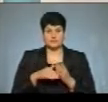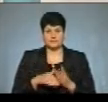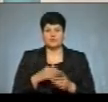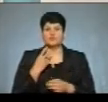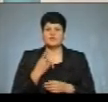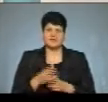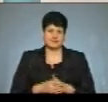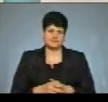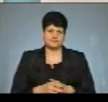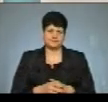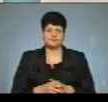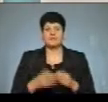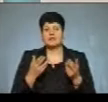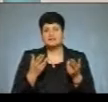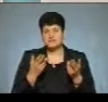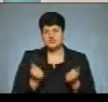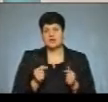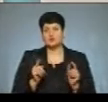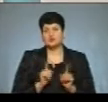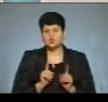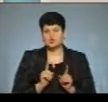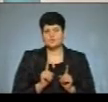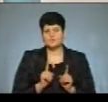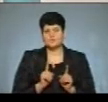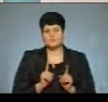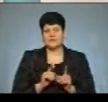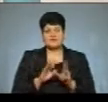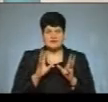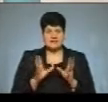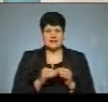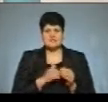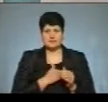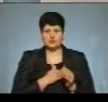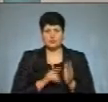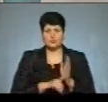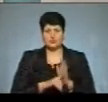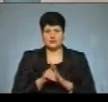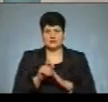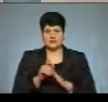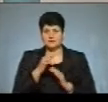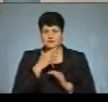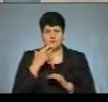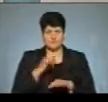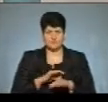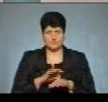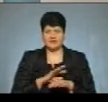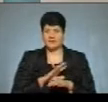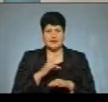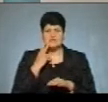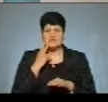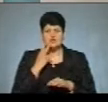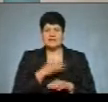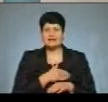дивіться, звичайно, що взагалі з температури починається 300 захворювань. І не завжди